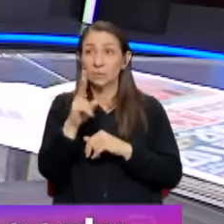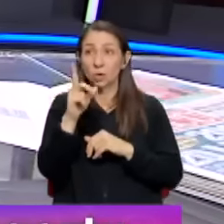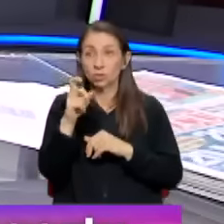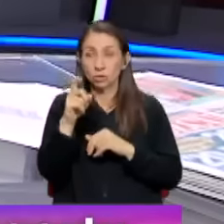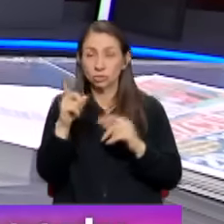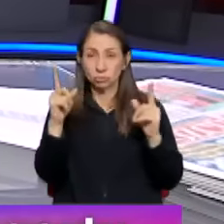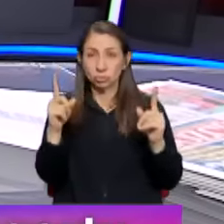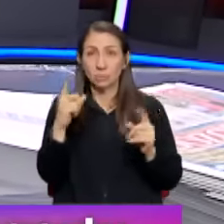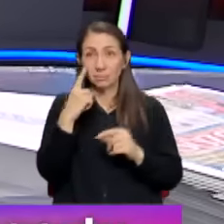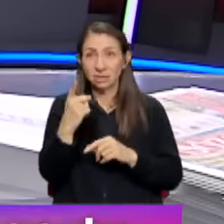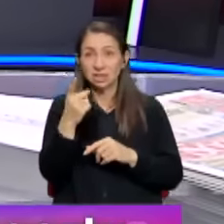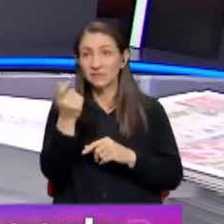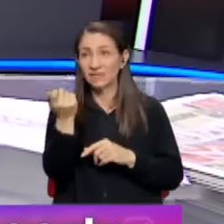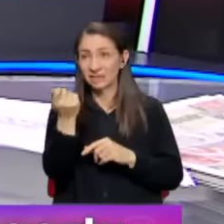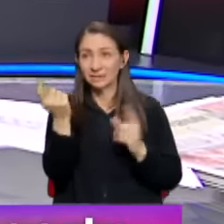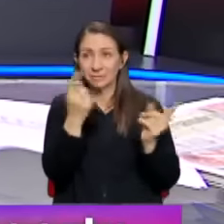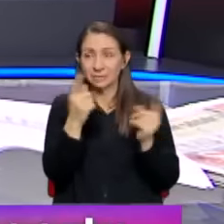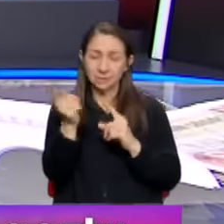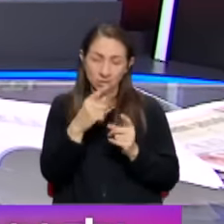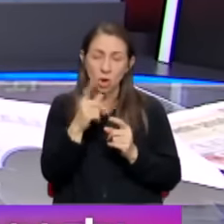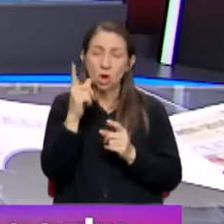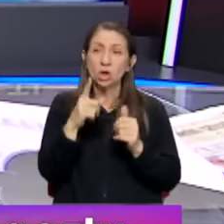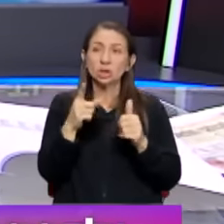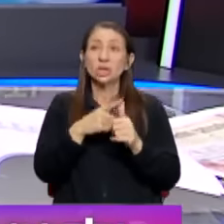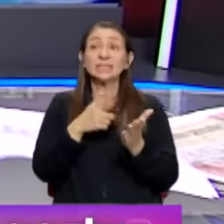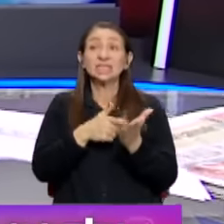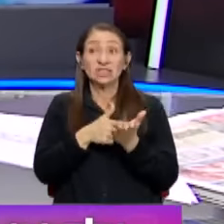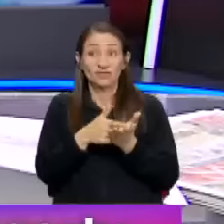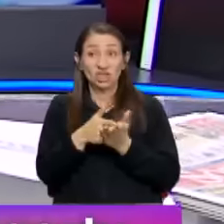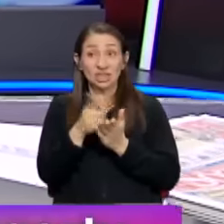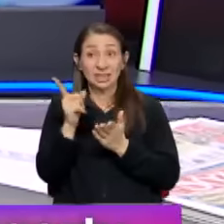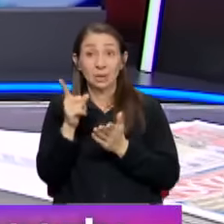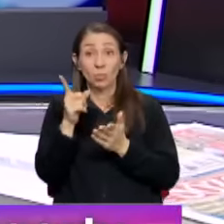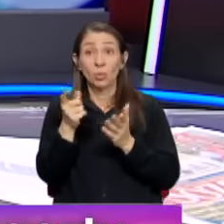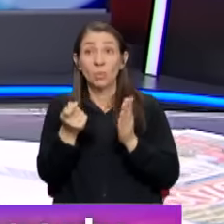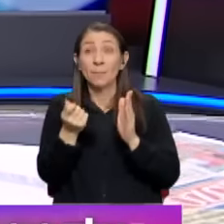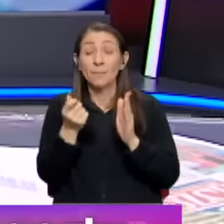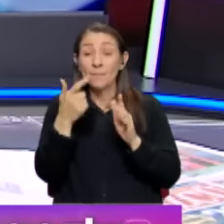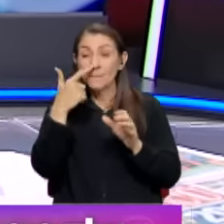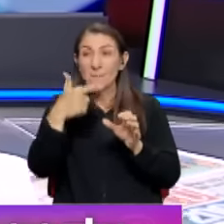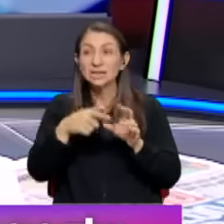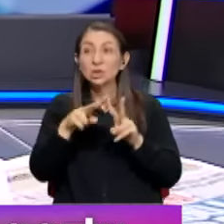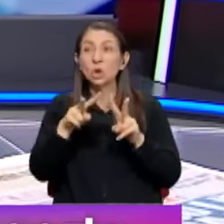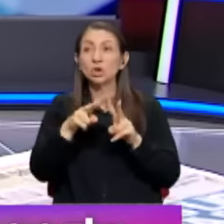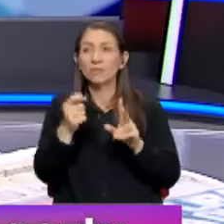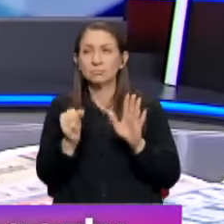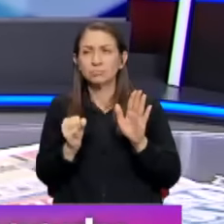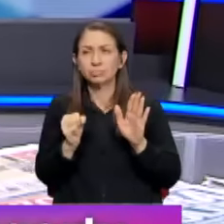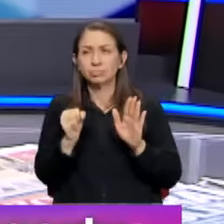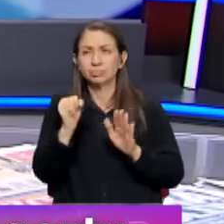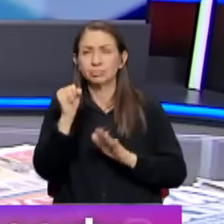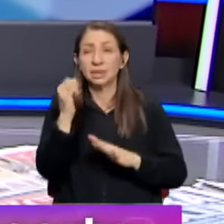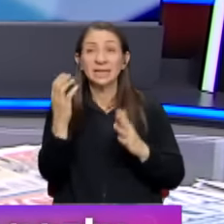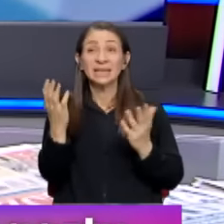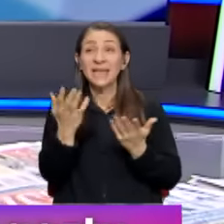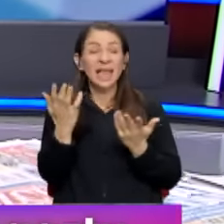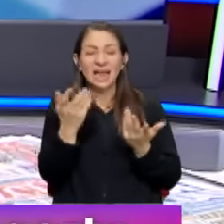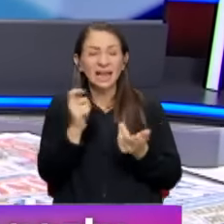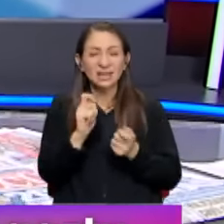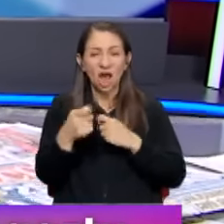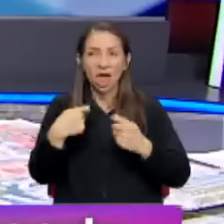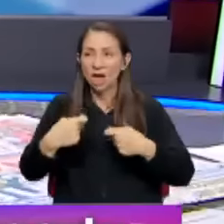2023-2019. Bakacağız bu rakamlara. Önce çiftçi bu artan motorin fiyatları sebebiyle neye ne